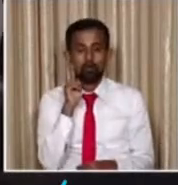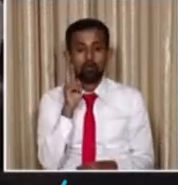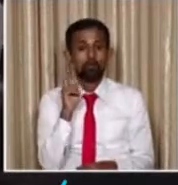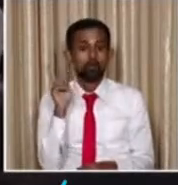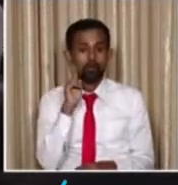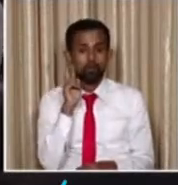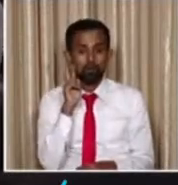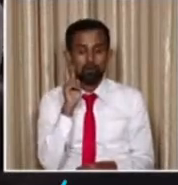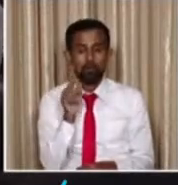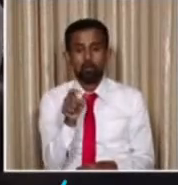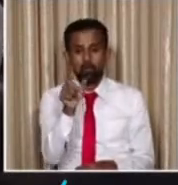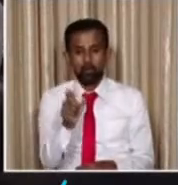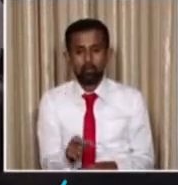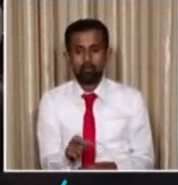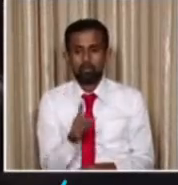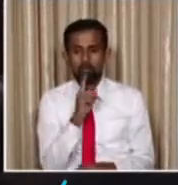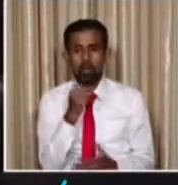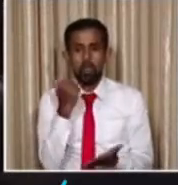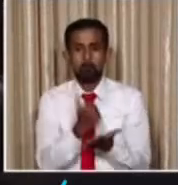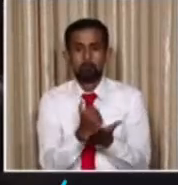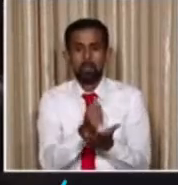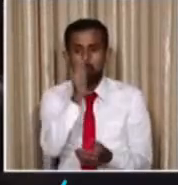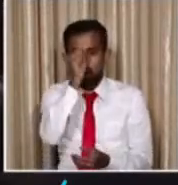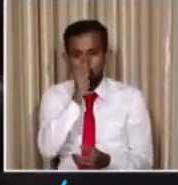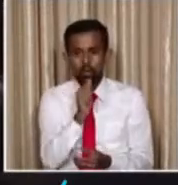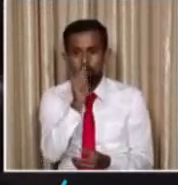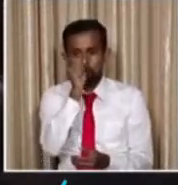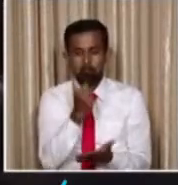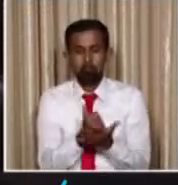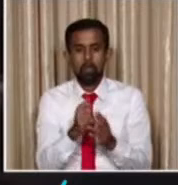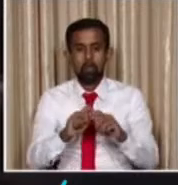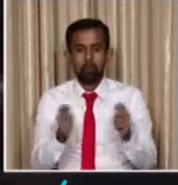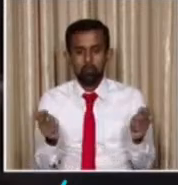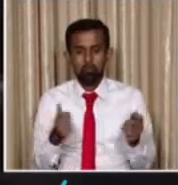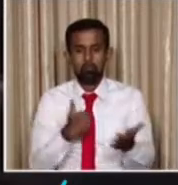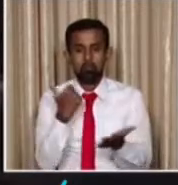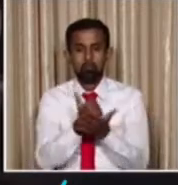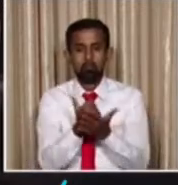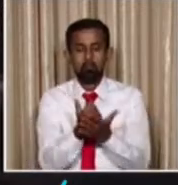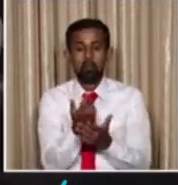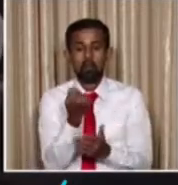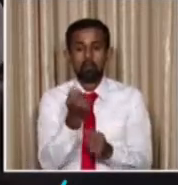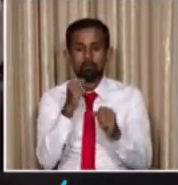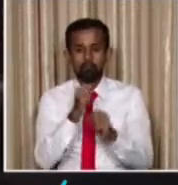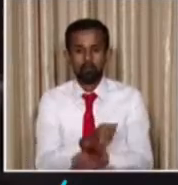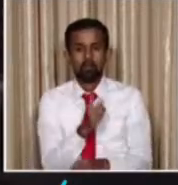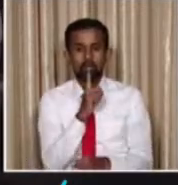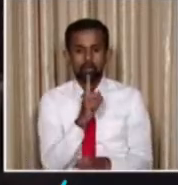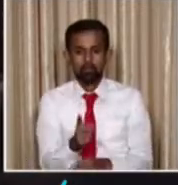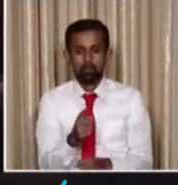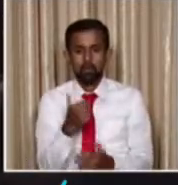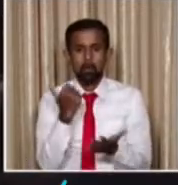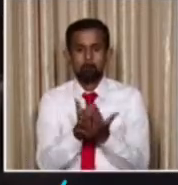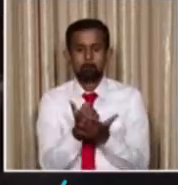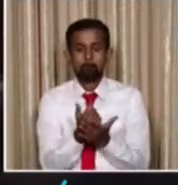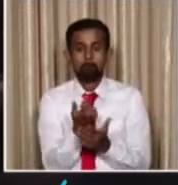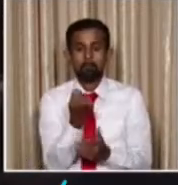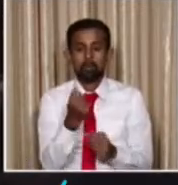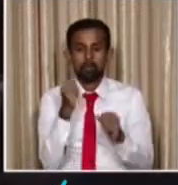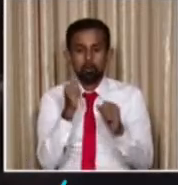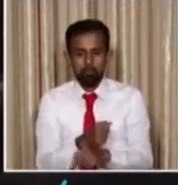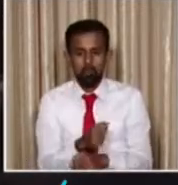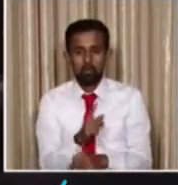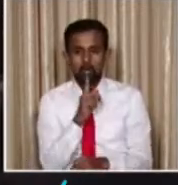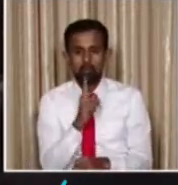වික්‍රමසිංහට ඔබතුමන්ලම නිකිවේ බැංකු හොරා කියලා බැංකුව කැඩුවා කියලා මහ බැංකුව කඩලා ආර්ථිකේ වැට්ටුවා කියලා මහ බැංකුව කඩලා ආර්ථිකේ වැට්ටුවයි